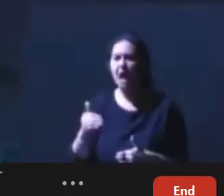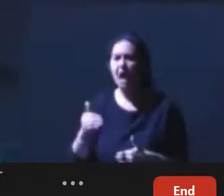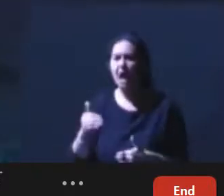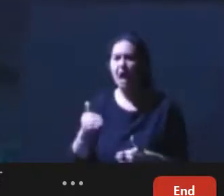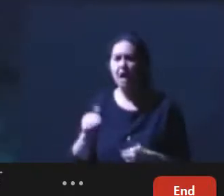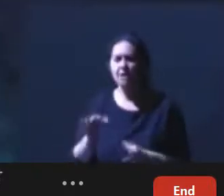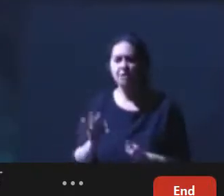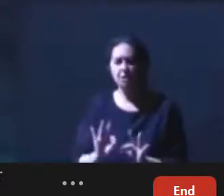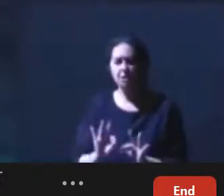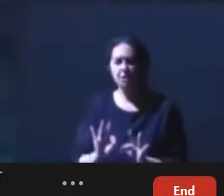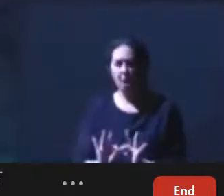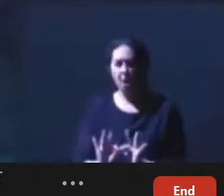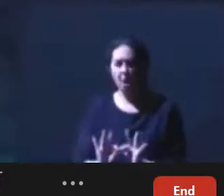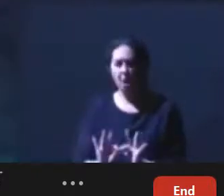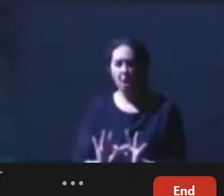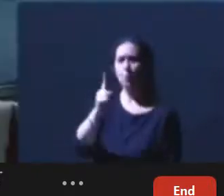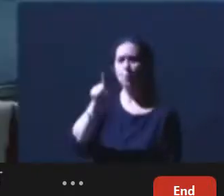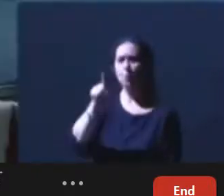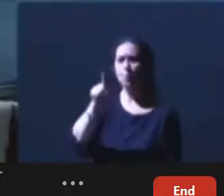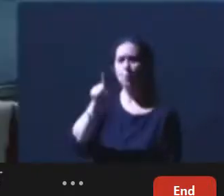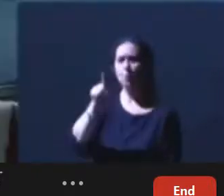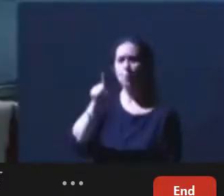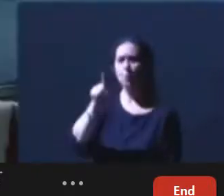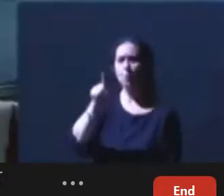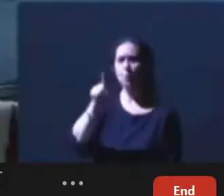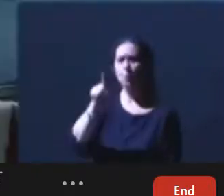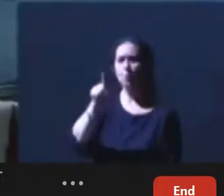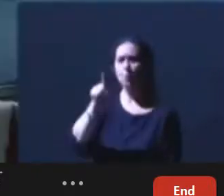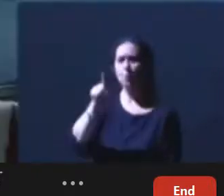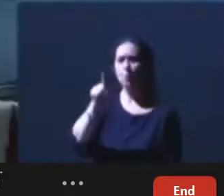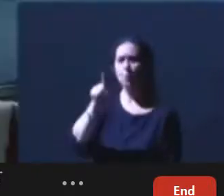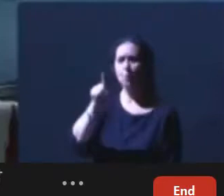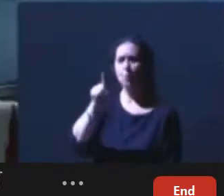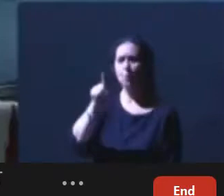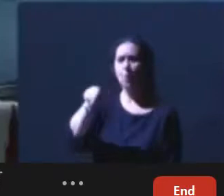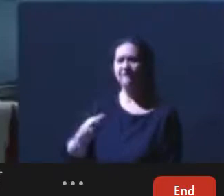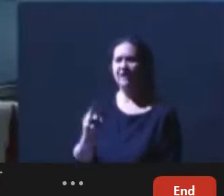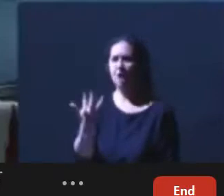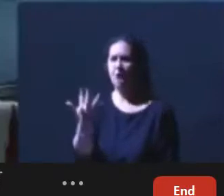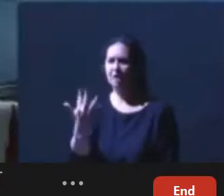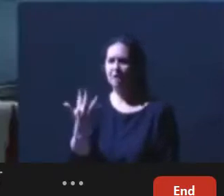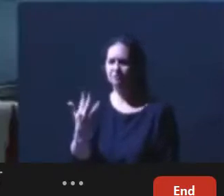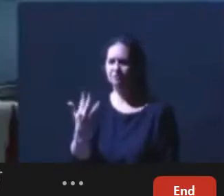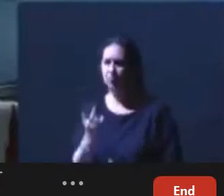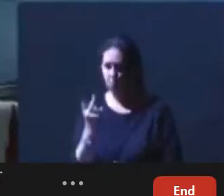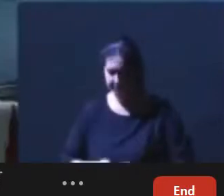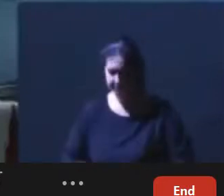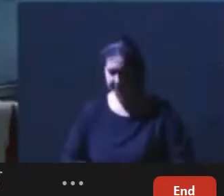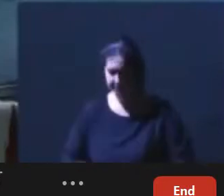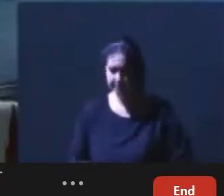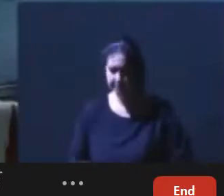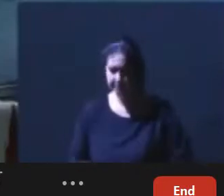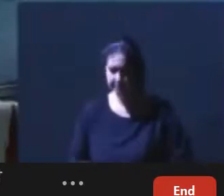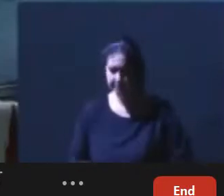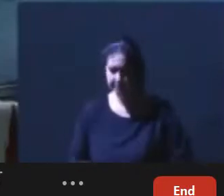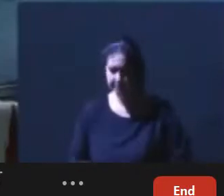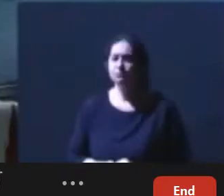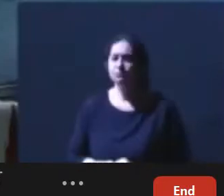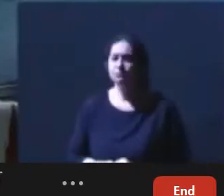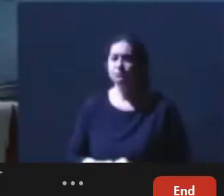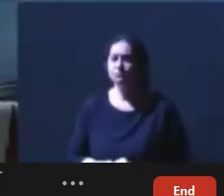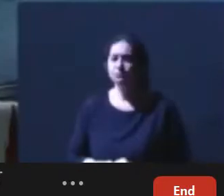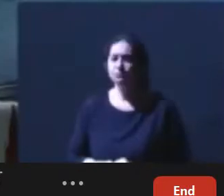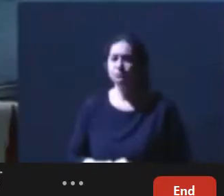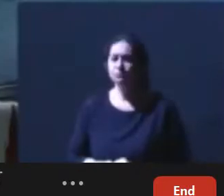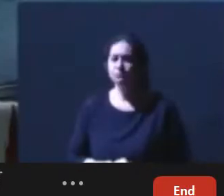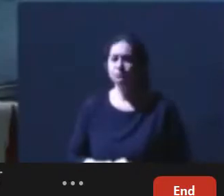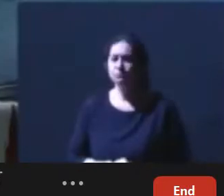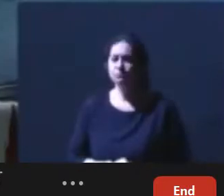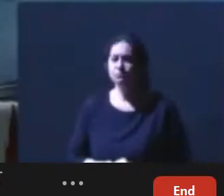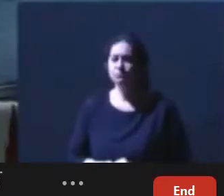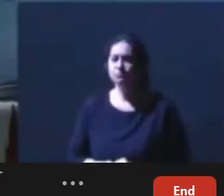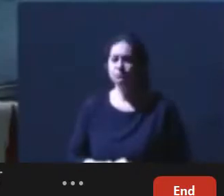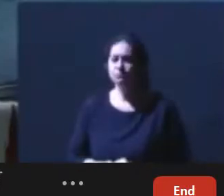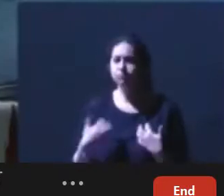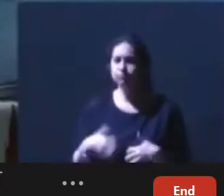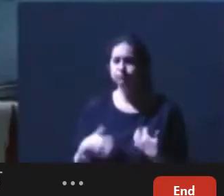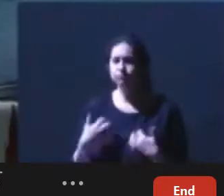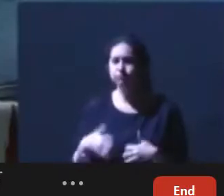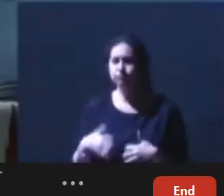Đây là cái động cơ để tạo phát điện, nó sẽ tạo